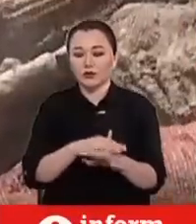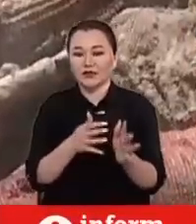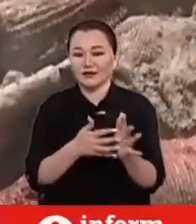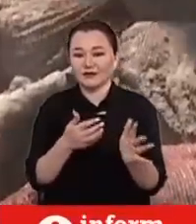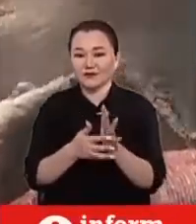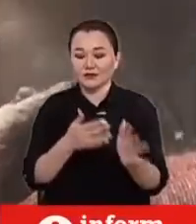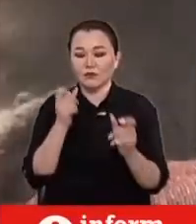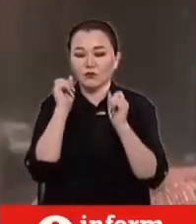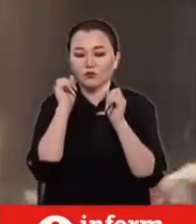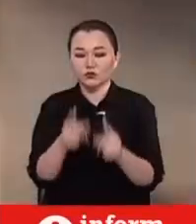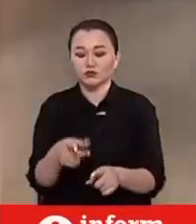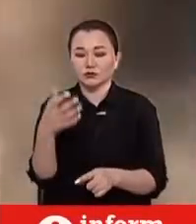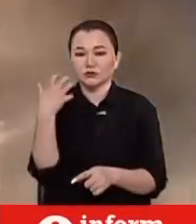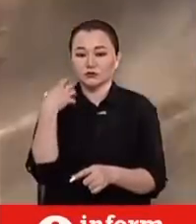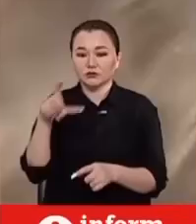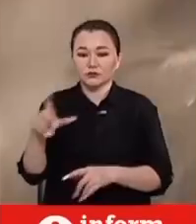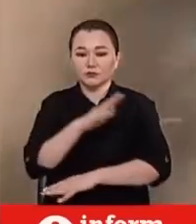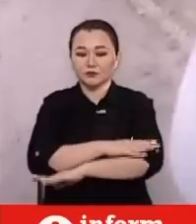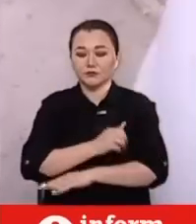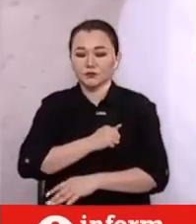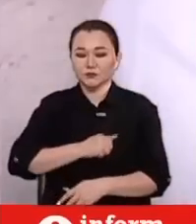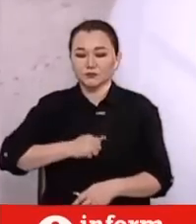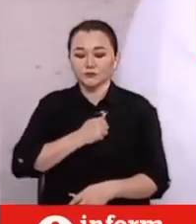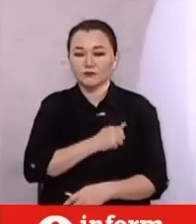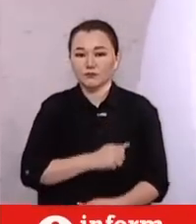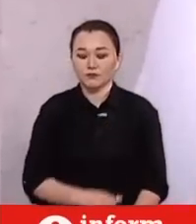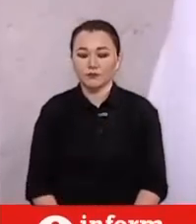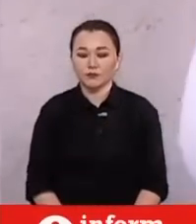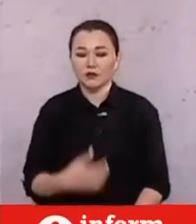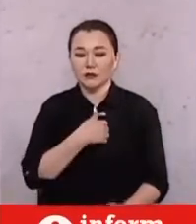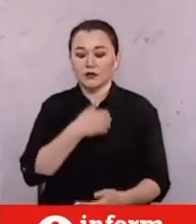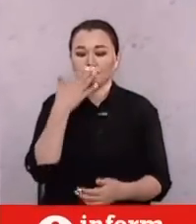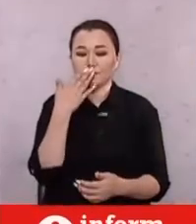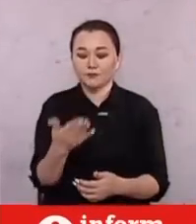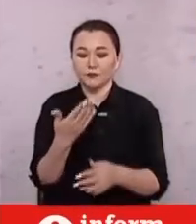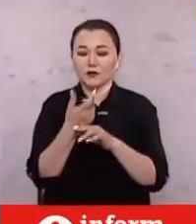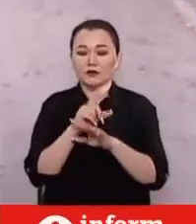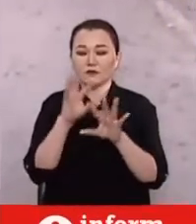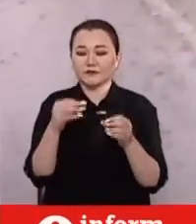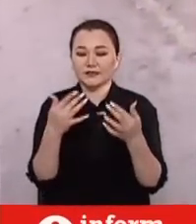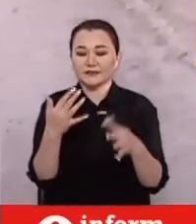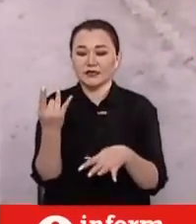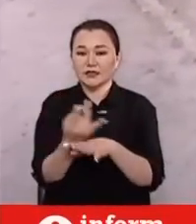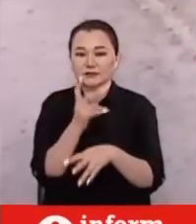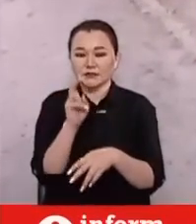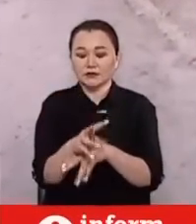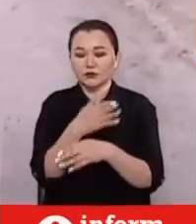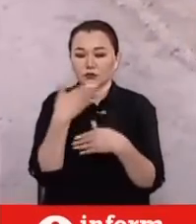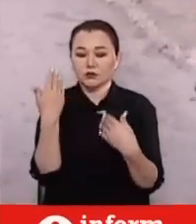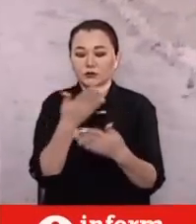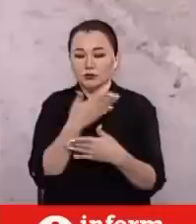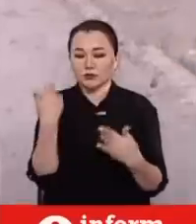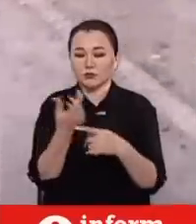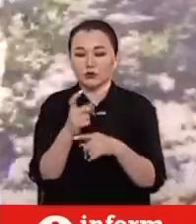өнімдерді қоқысқа төккен шенеуніктердің әрекетіне ашулы. Мен сұраған заттарды бірнеше рет барған кезде болмады, сосын